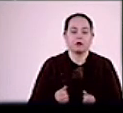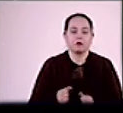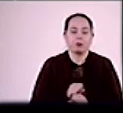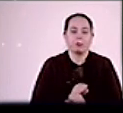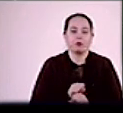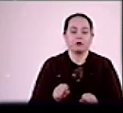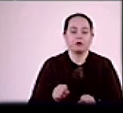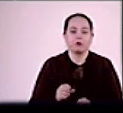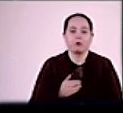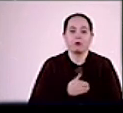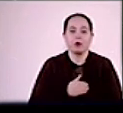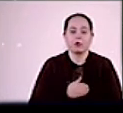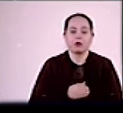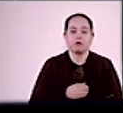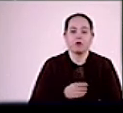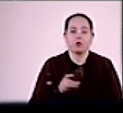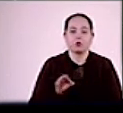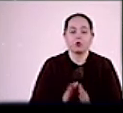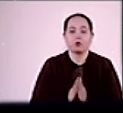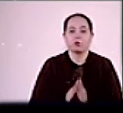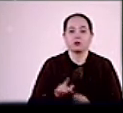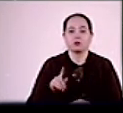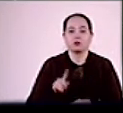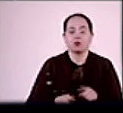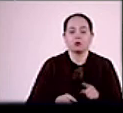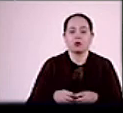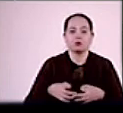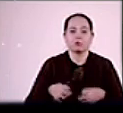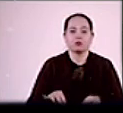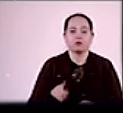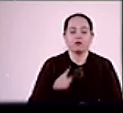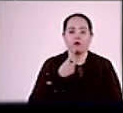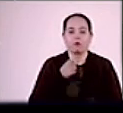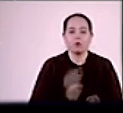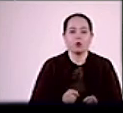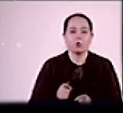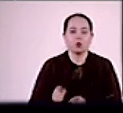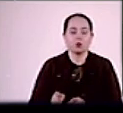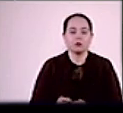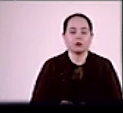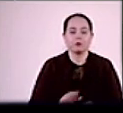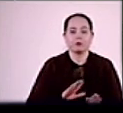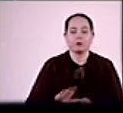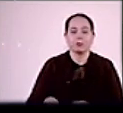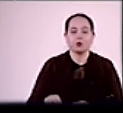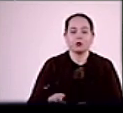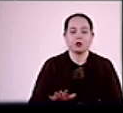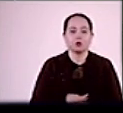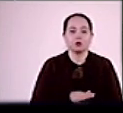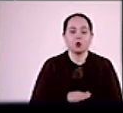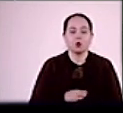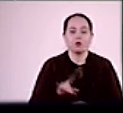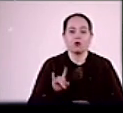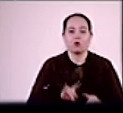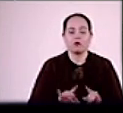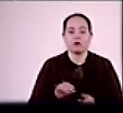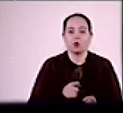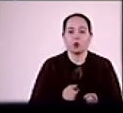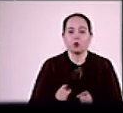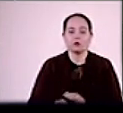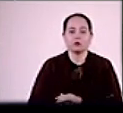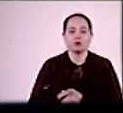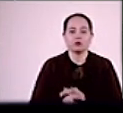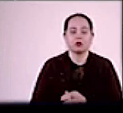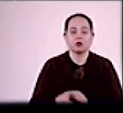патриотическому порыву, упросил родителей отпустить его в армию. После долгих уговоров и угроз